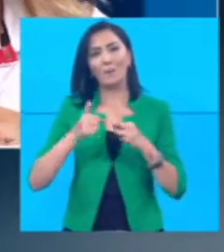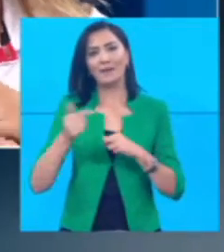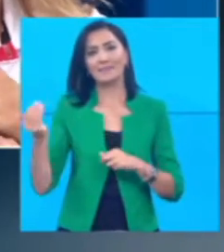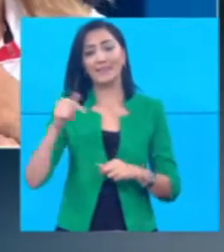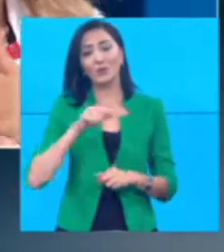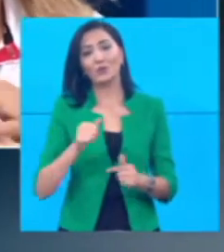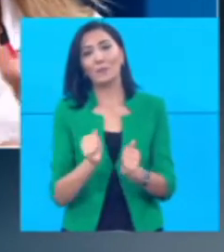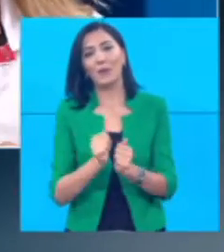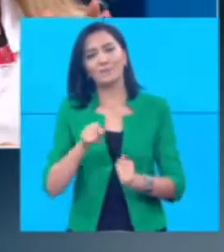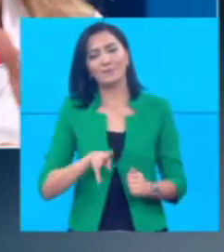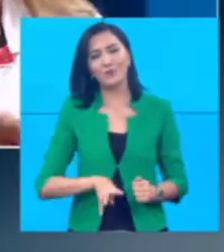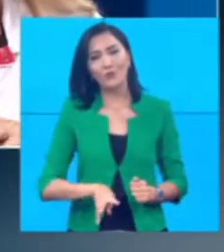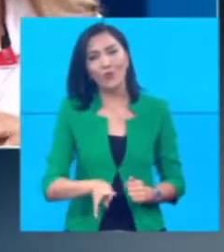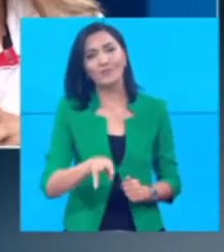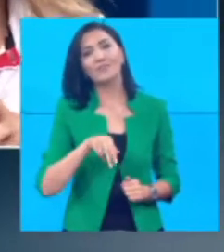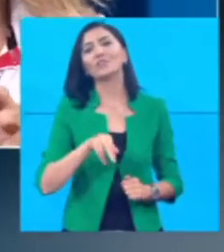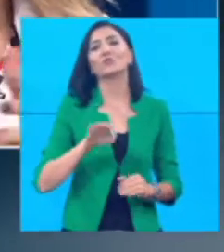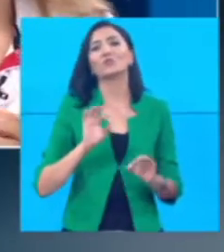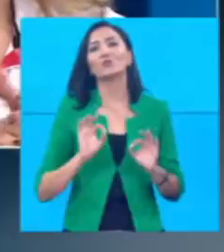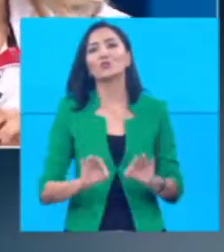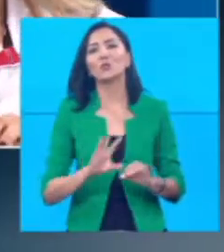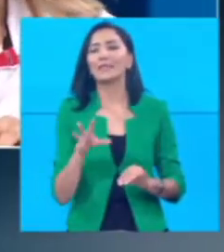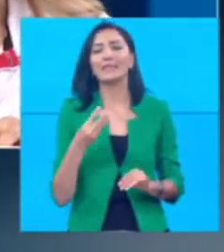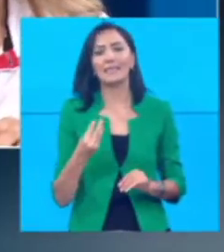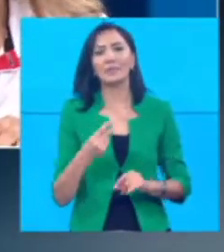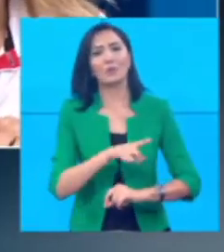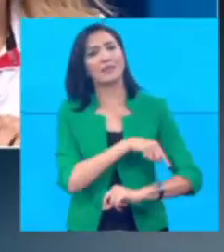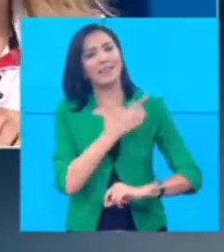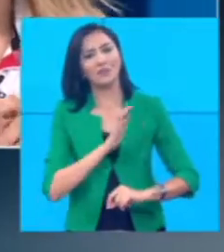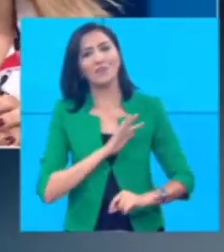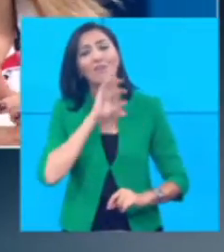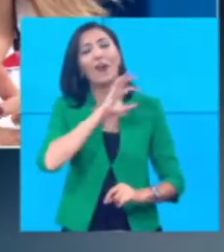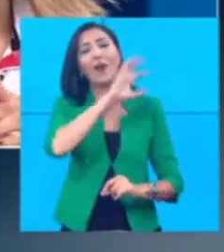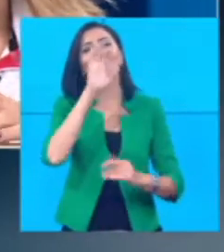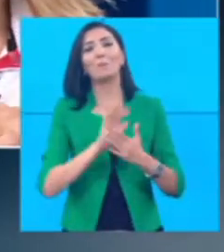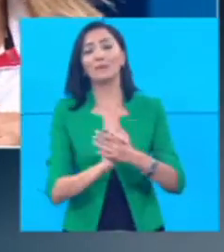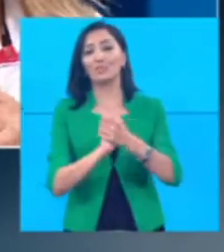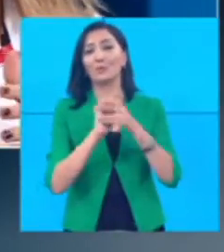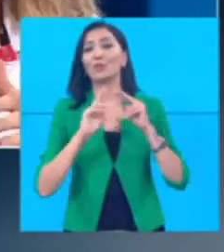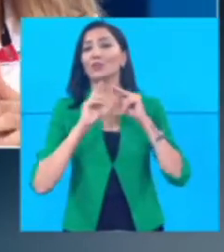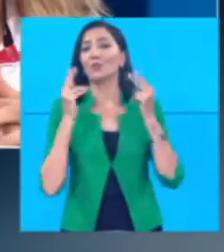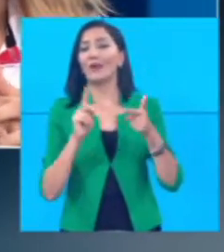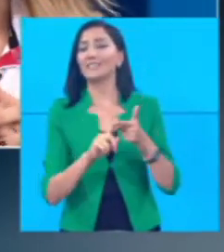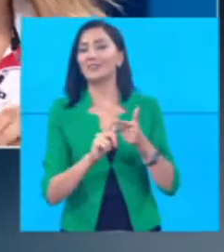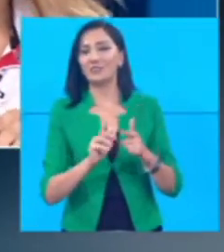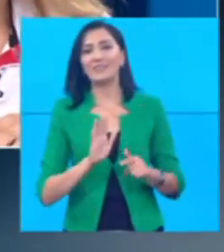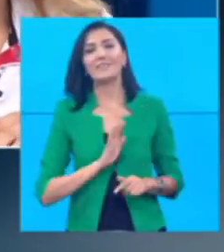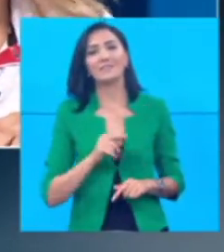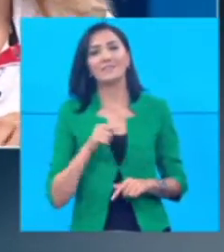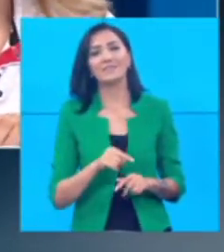Cantar. Onunla beraber bu yolda yürüdük. Şu an iyi durumdayım. Derecelerim var. Avrupa şampiyonuyum. Dünya ikinciliğim